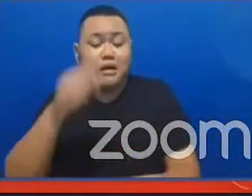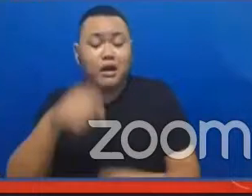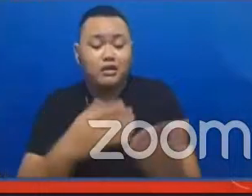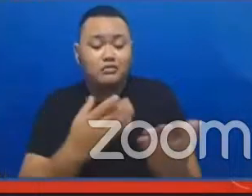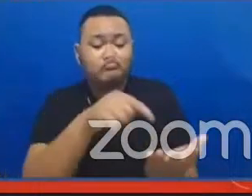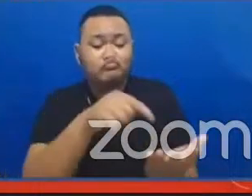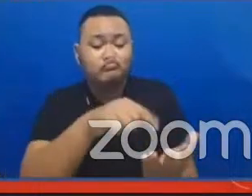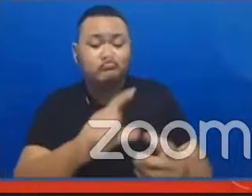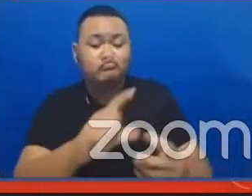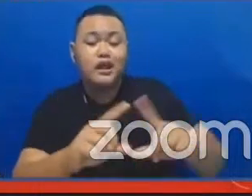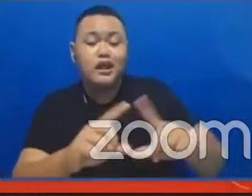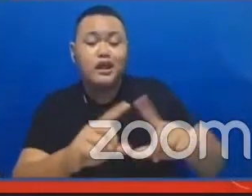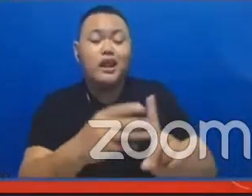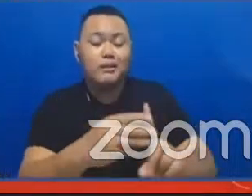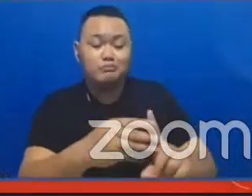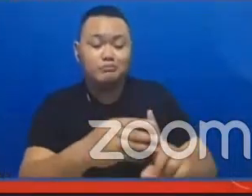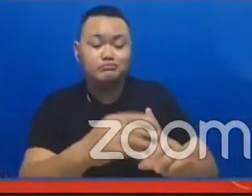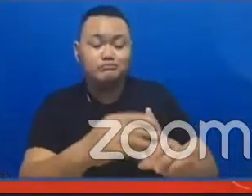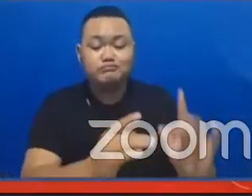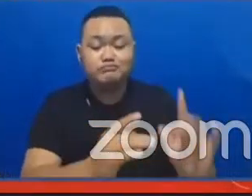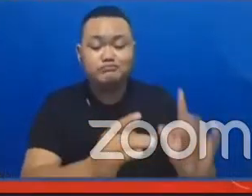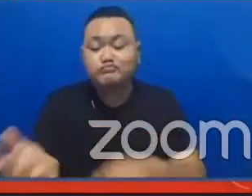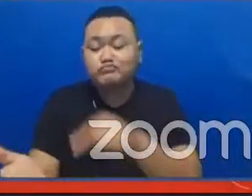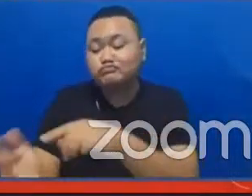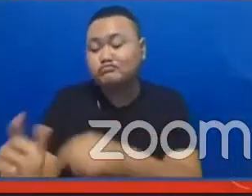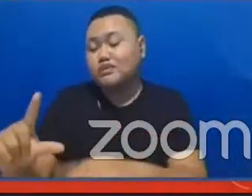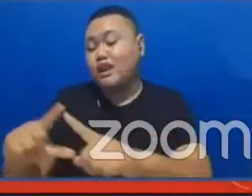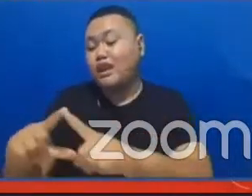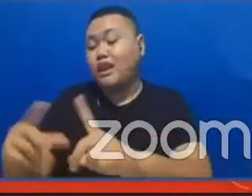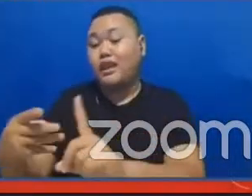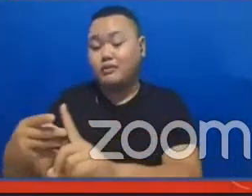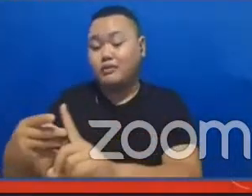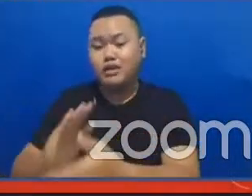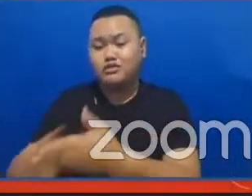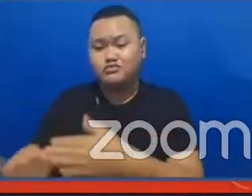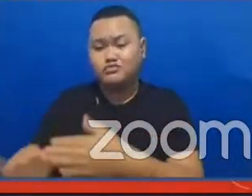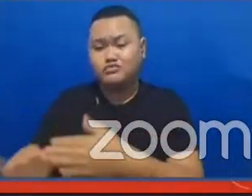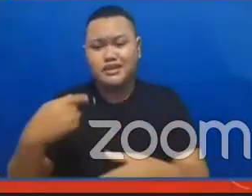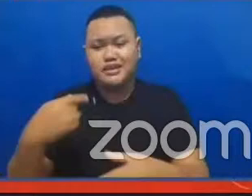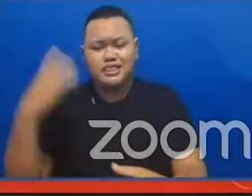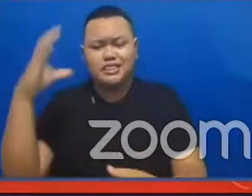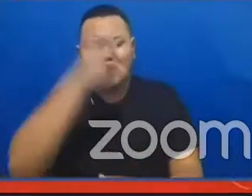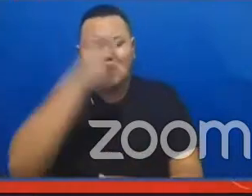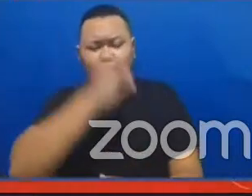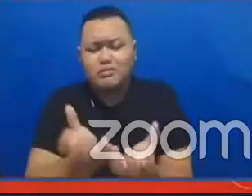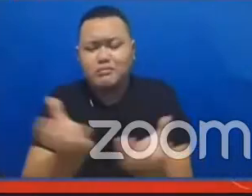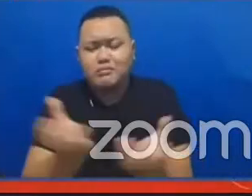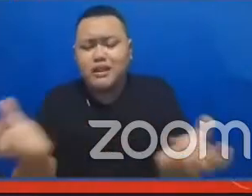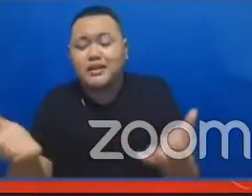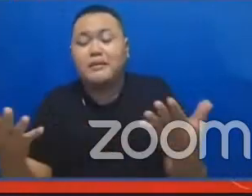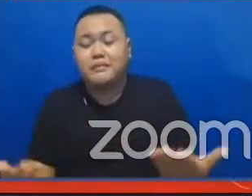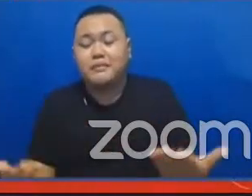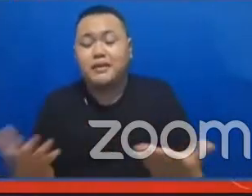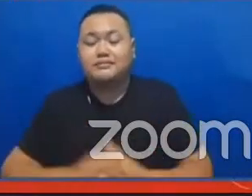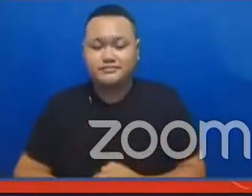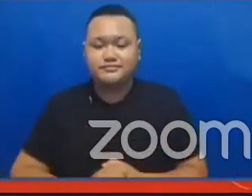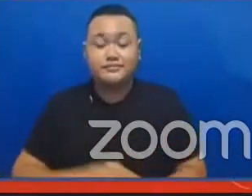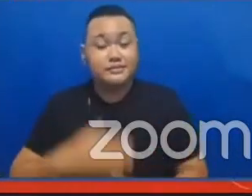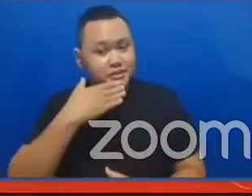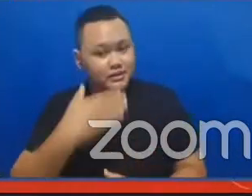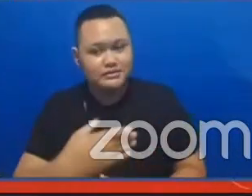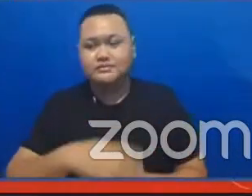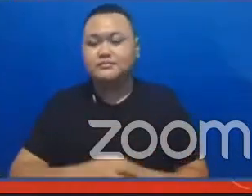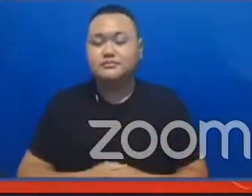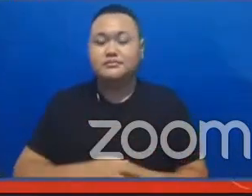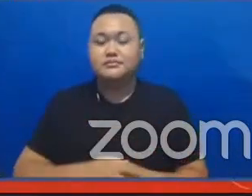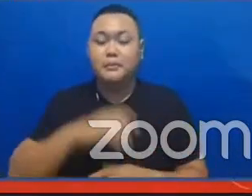menggunakan juga menggunakan laboratorium virtual atau laboratorium maya. Baik, terima kasih Pak Dr.